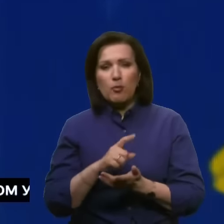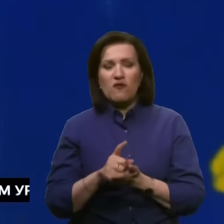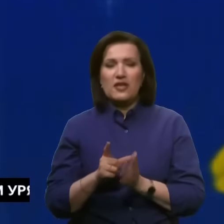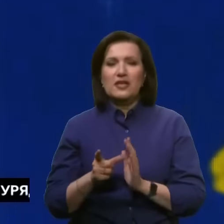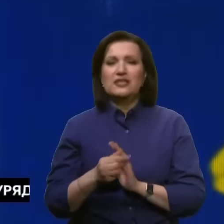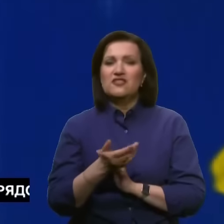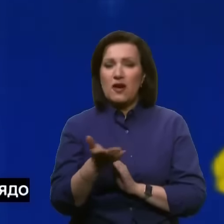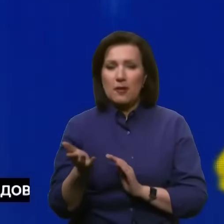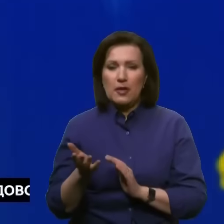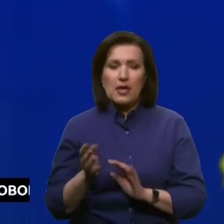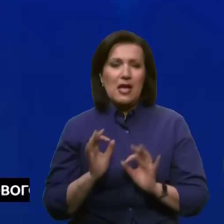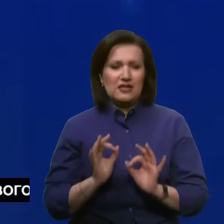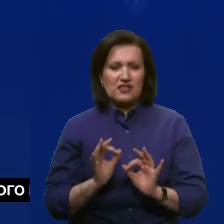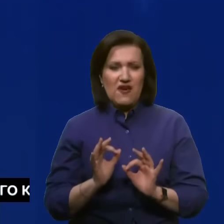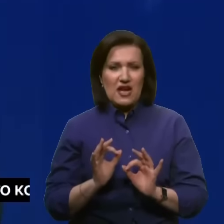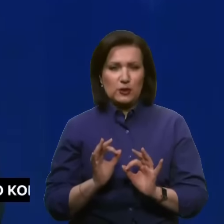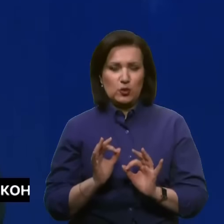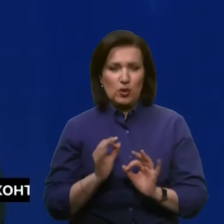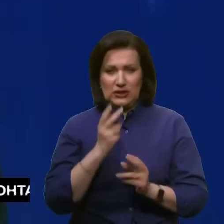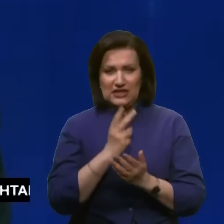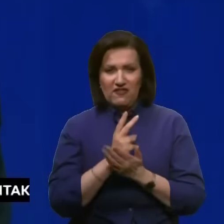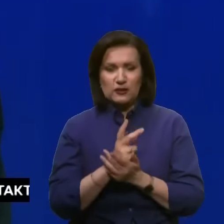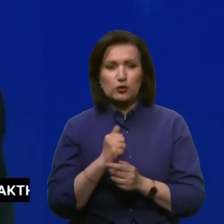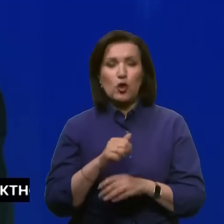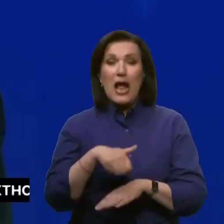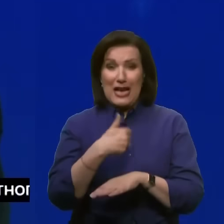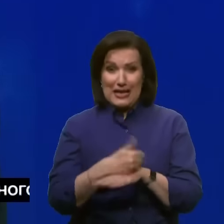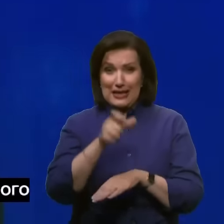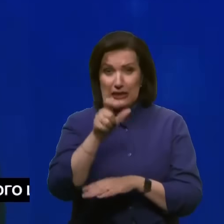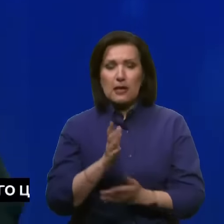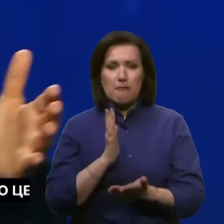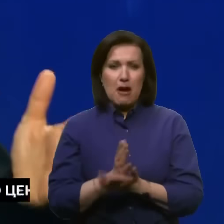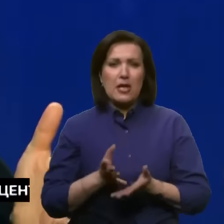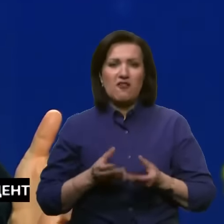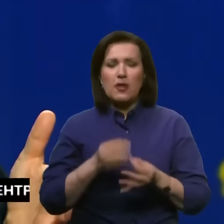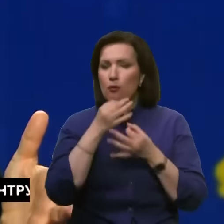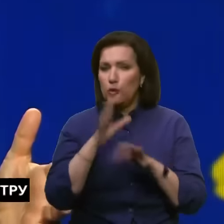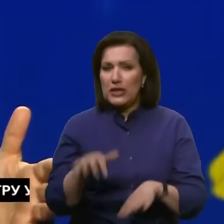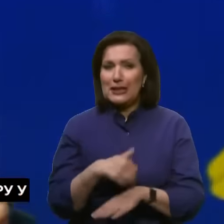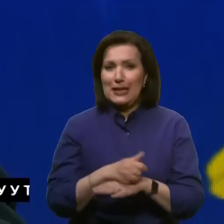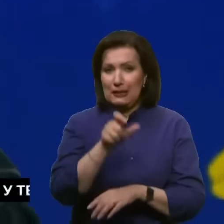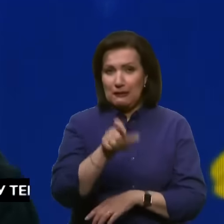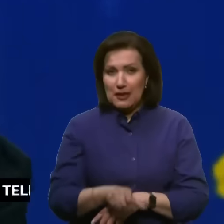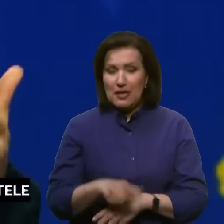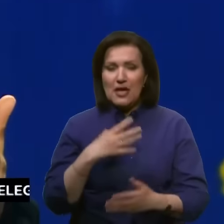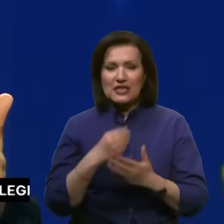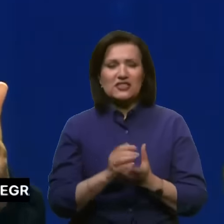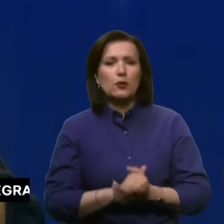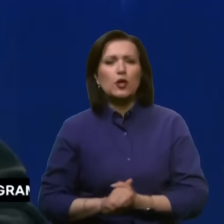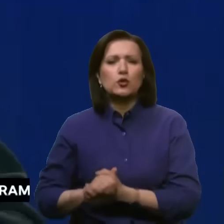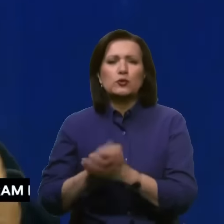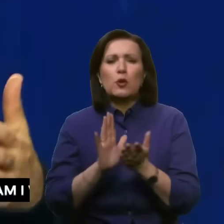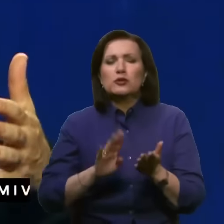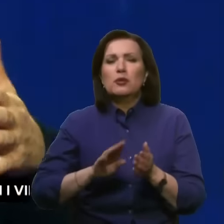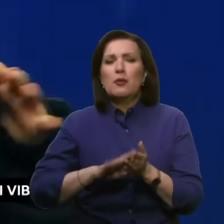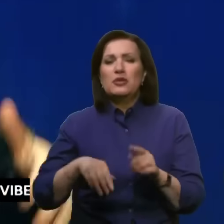з вами тверезо дивитись на це, що лідер має вплив. А будь-який лідер на своє суспільство, особливо